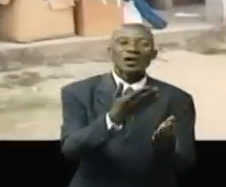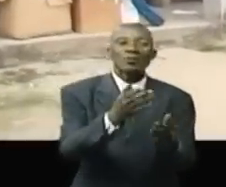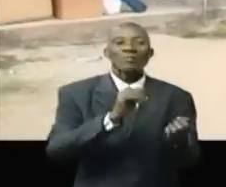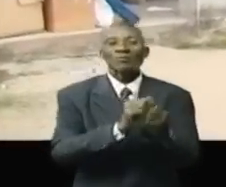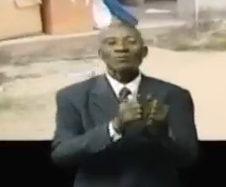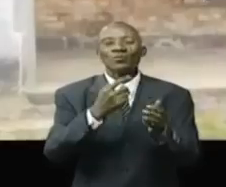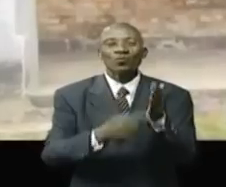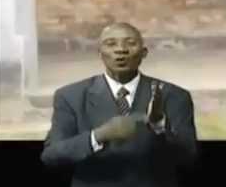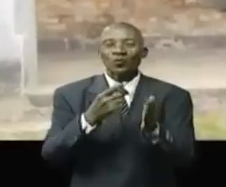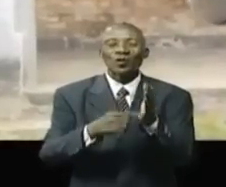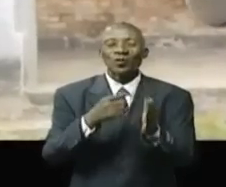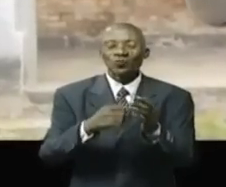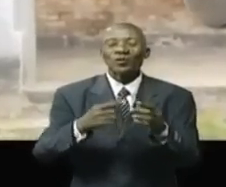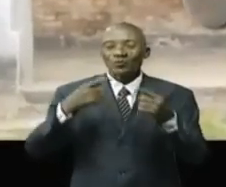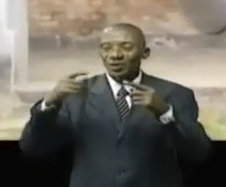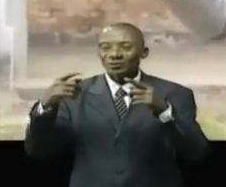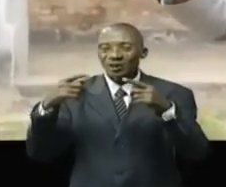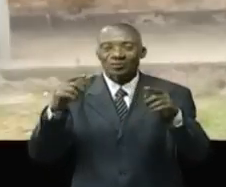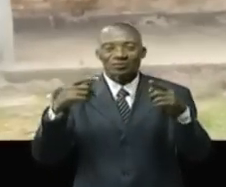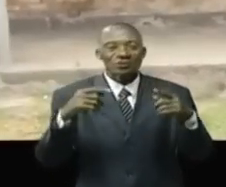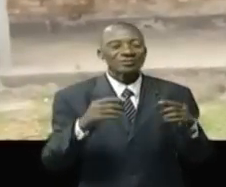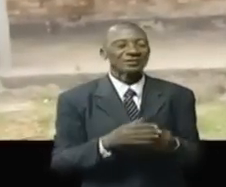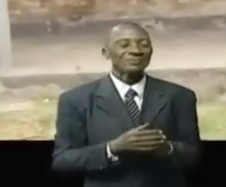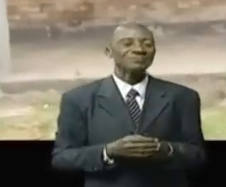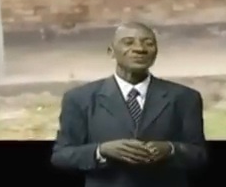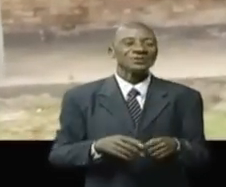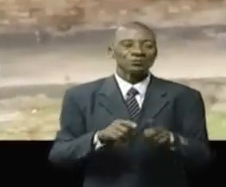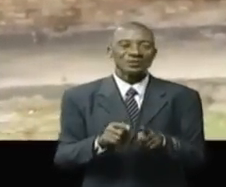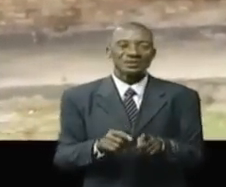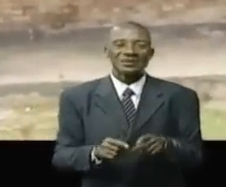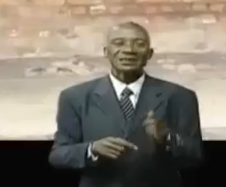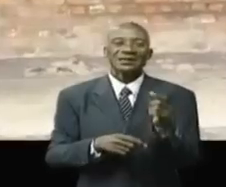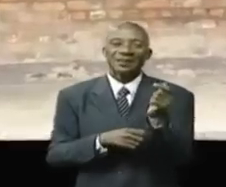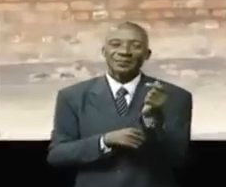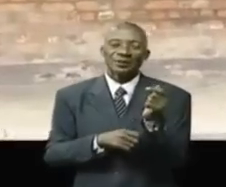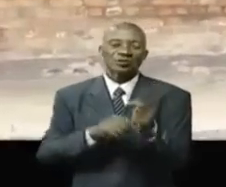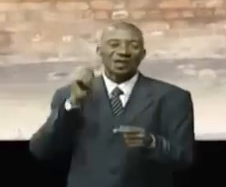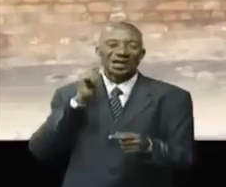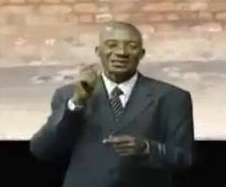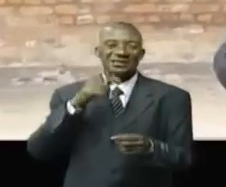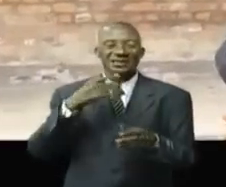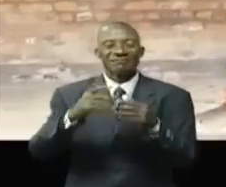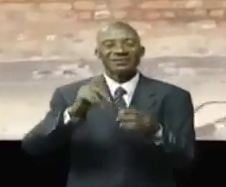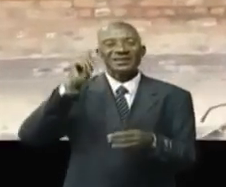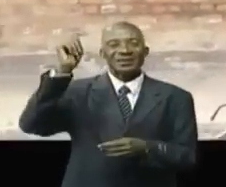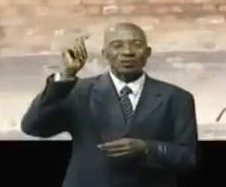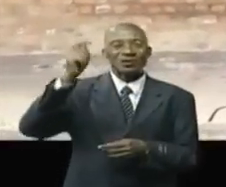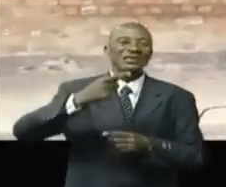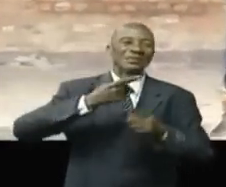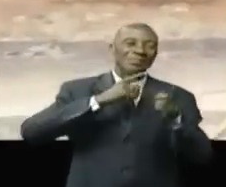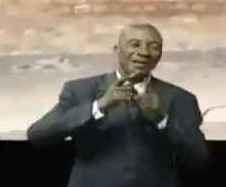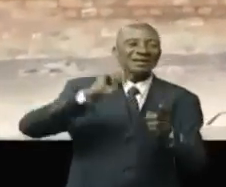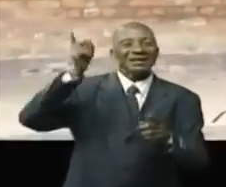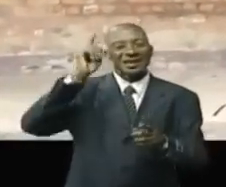cette cérémonie, ce sont les différents témoignages des anciens, en commençant par Alain Ouazabanga, en